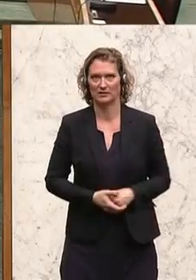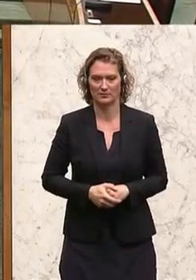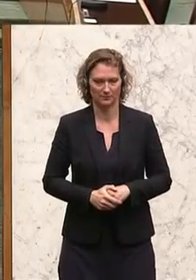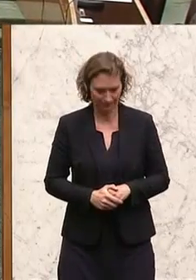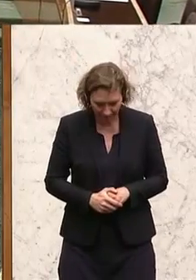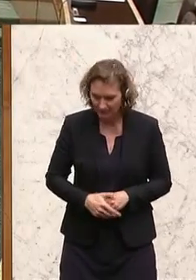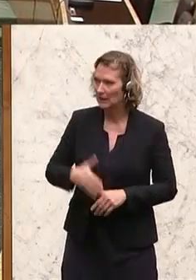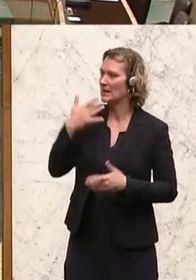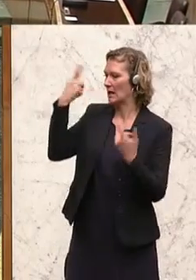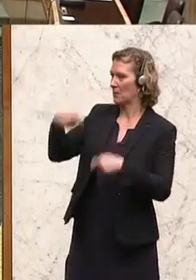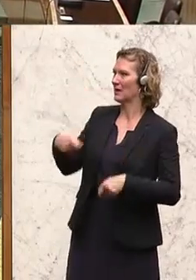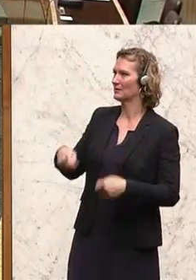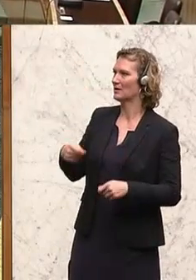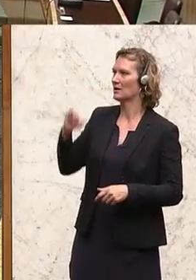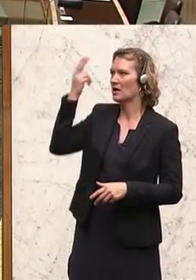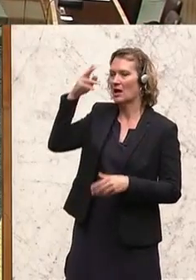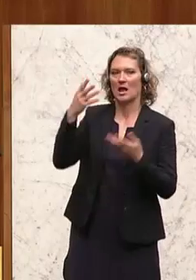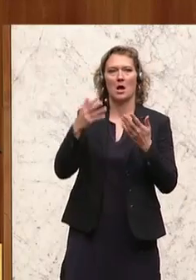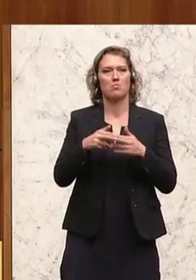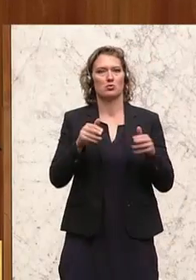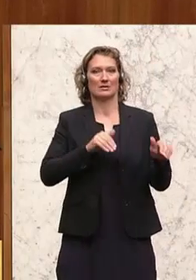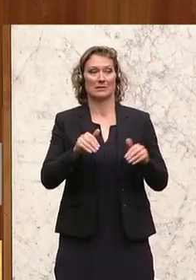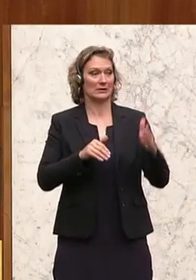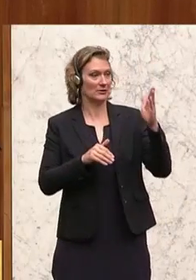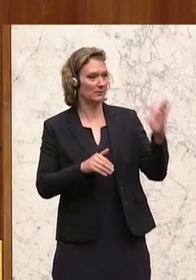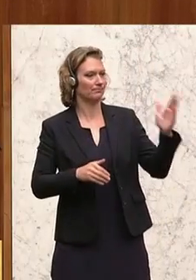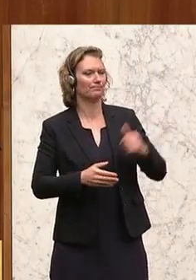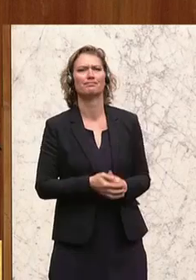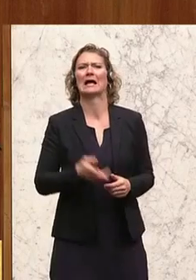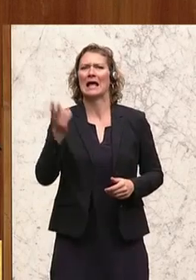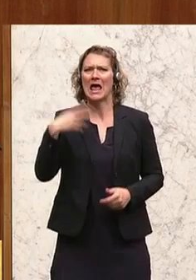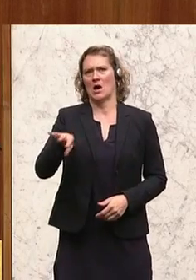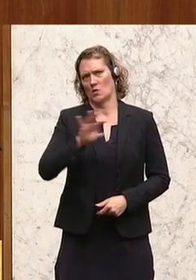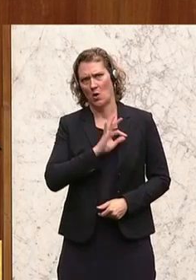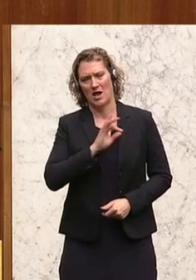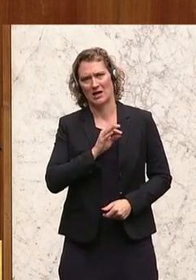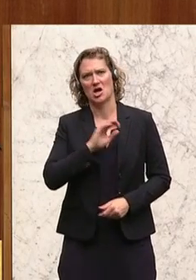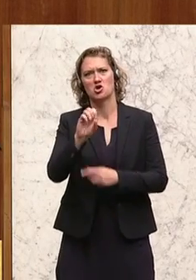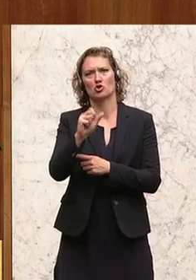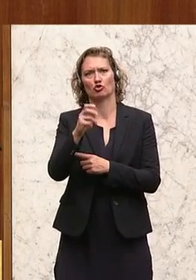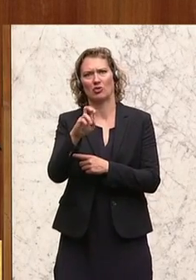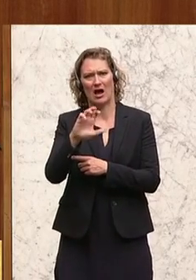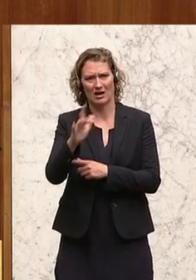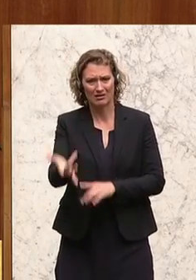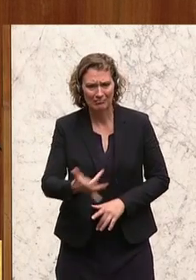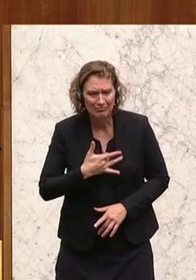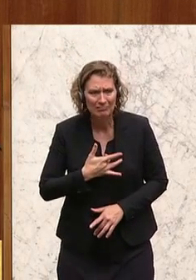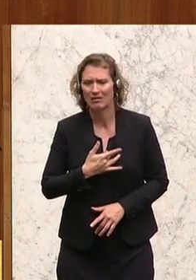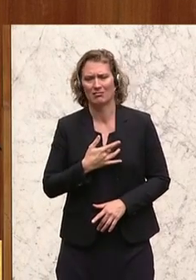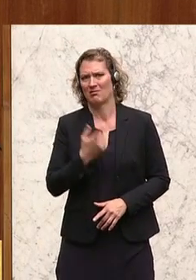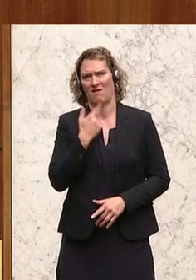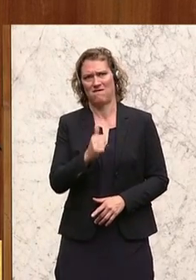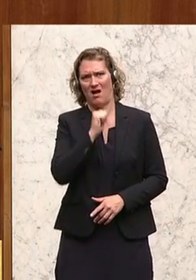Herr Präsident. Sehr geehrter Herr Bundesminister, Herr Kollege Strache, das lassen wir uns von Ihnen nicht